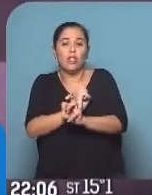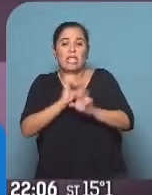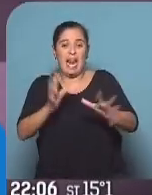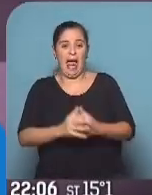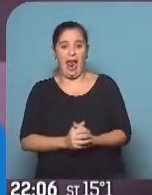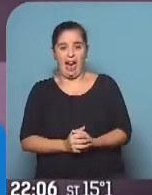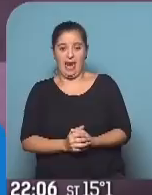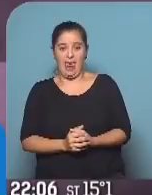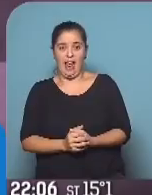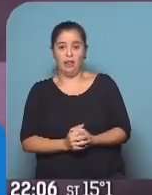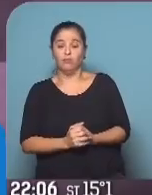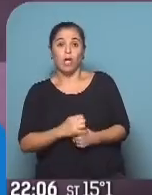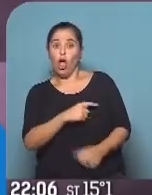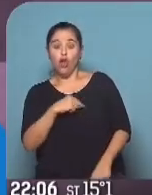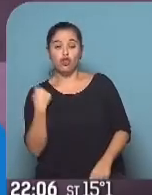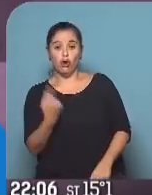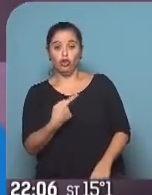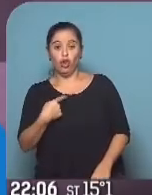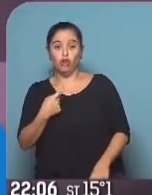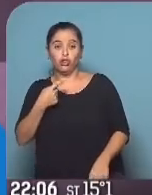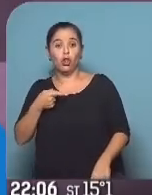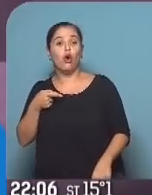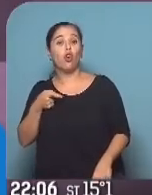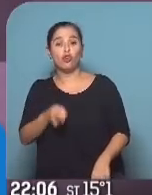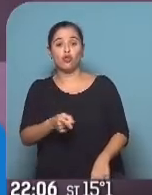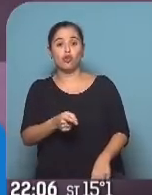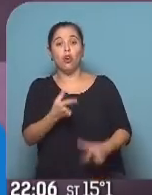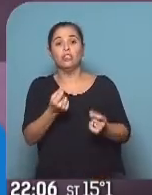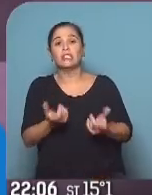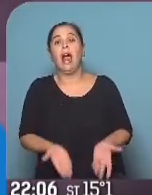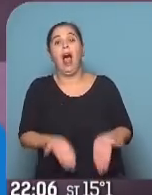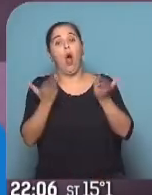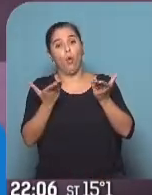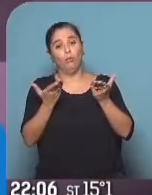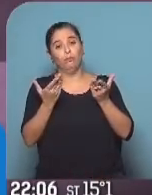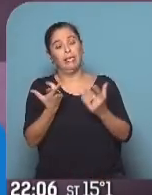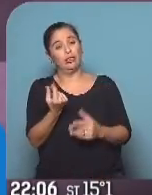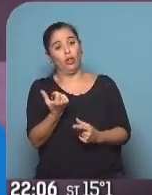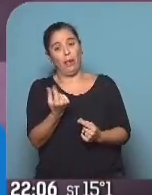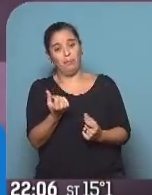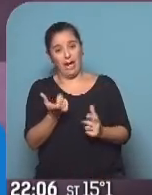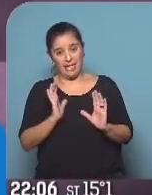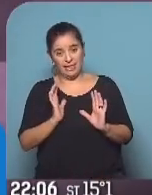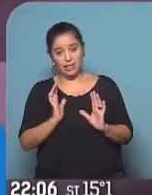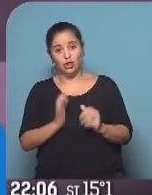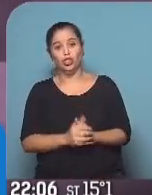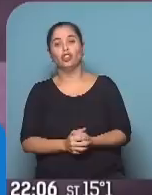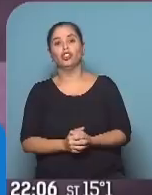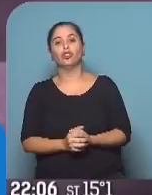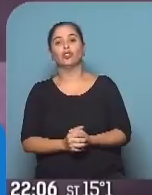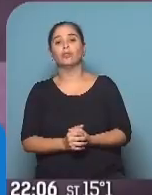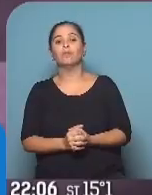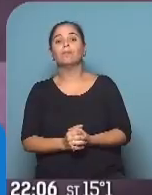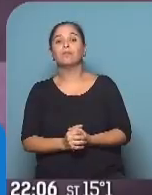我们反对单边加征关税，贸易战没有赢